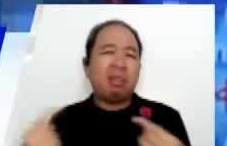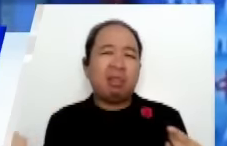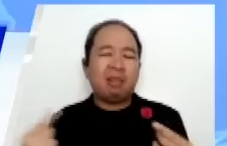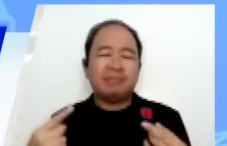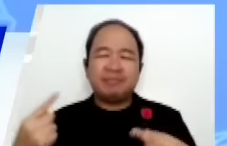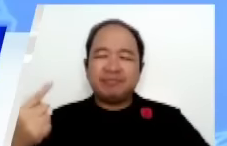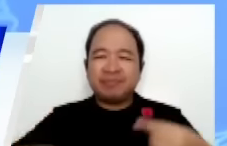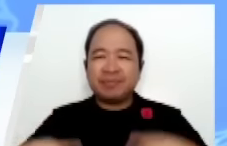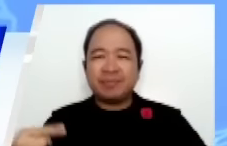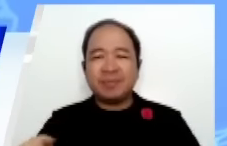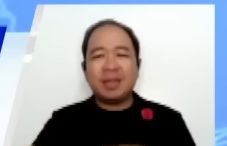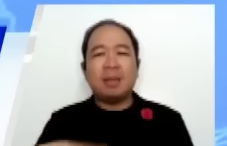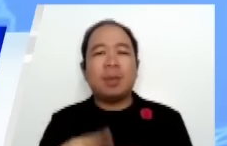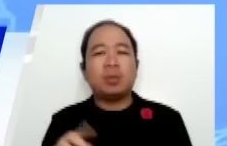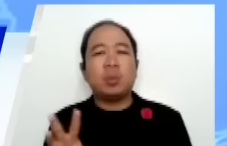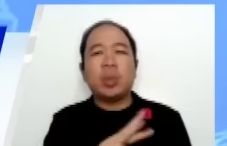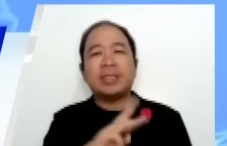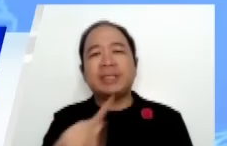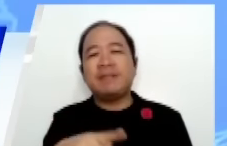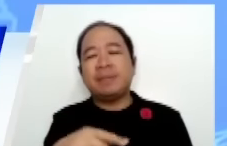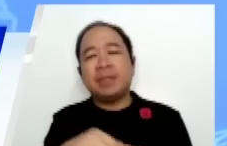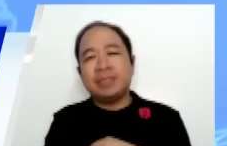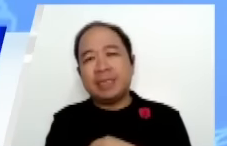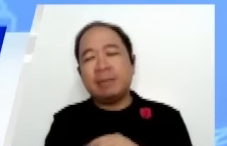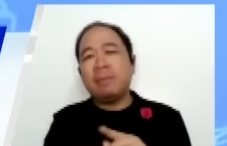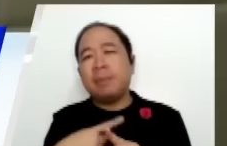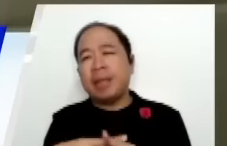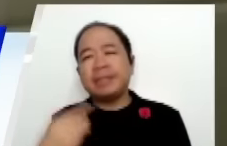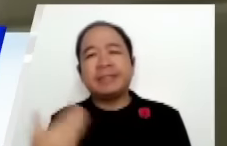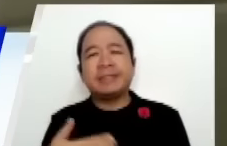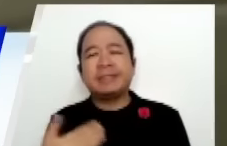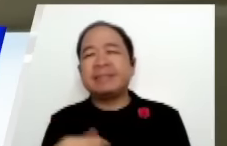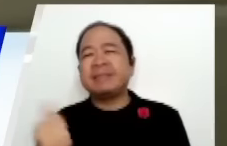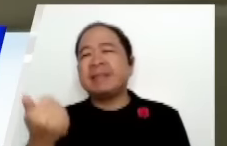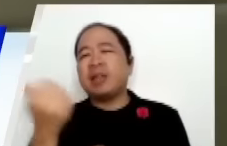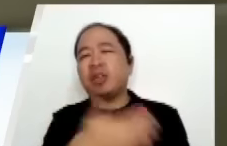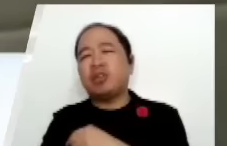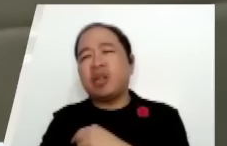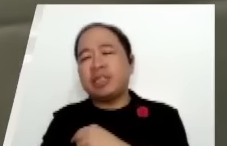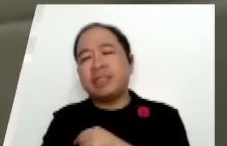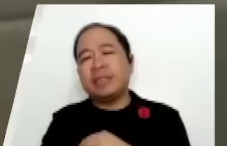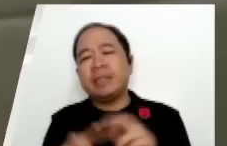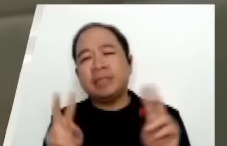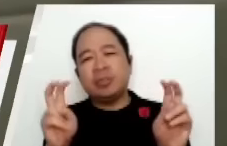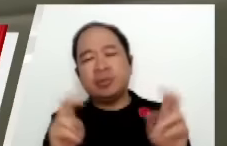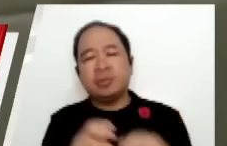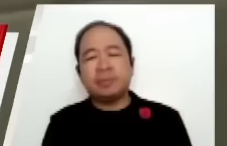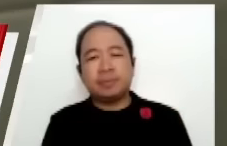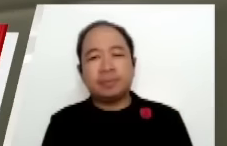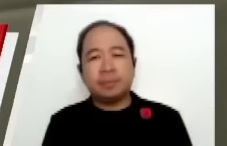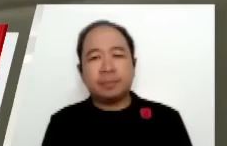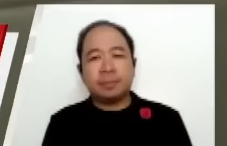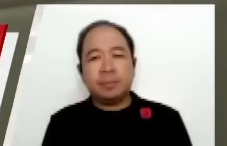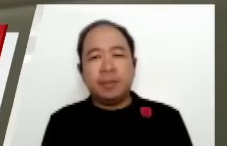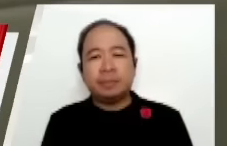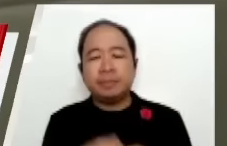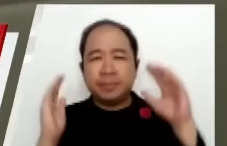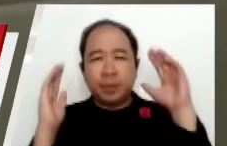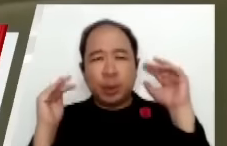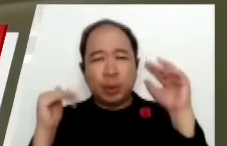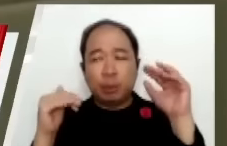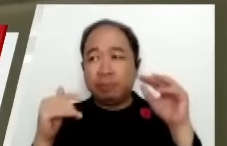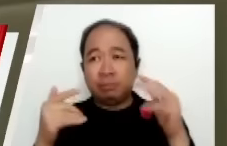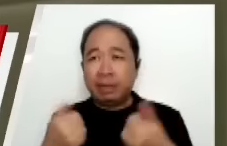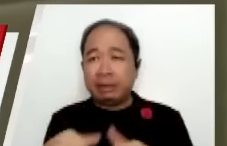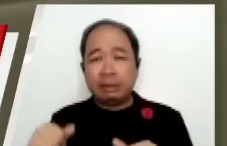Philippine Sea at ang pakikialam ng ibang bansa sa issue. Sana itabi na namin yung mga misunderstanding so we can move